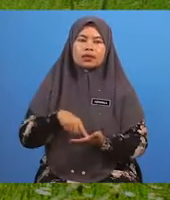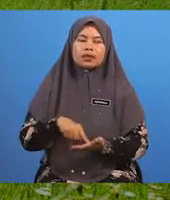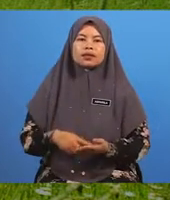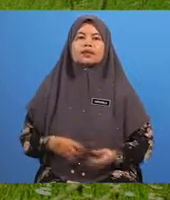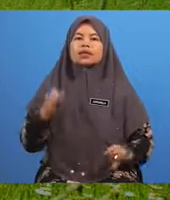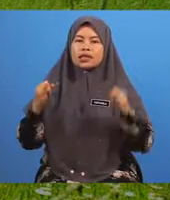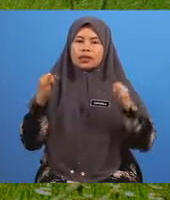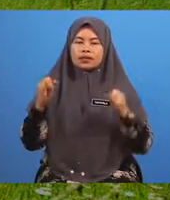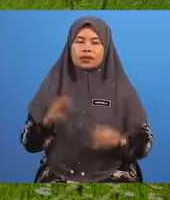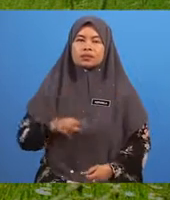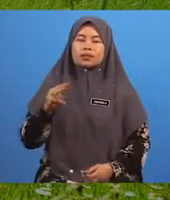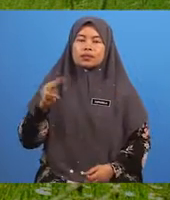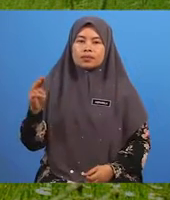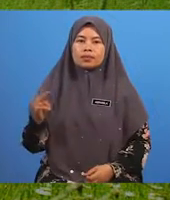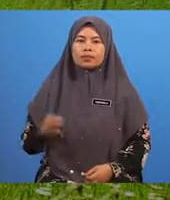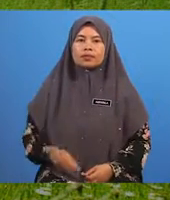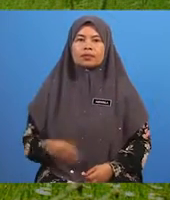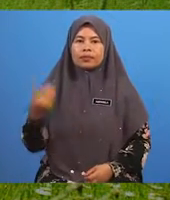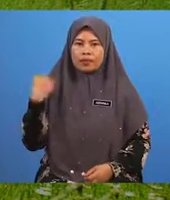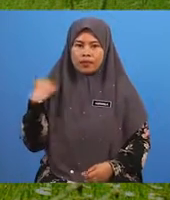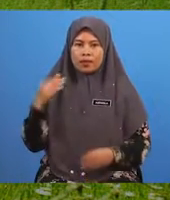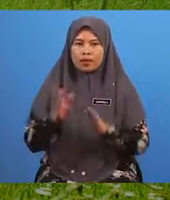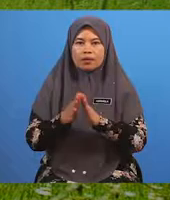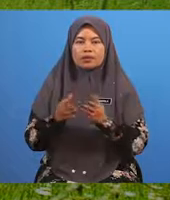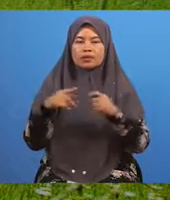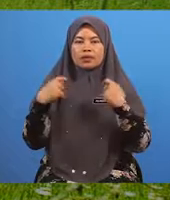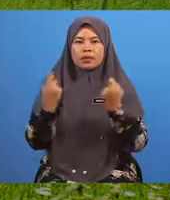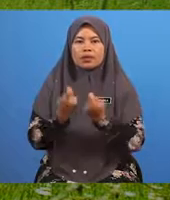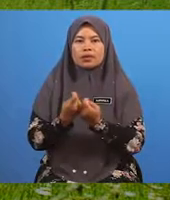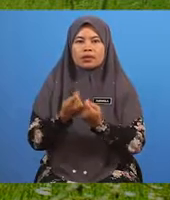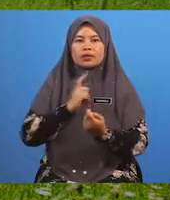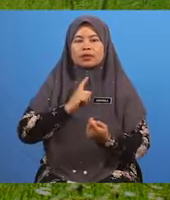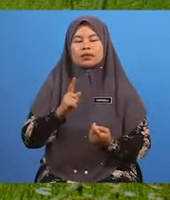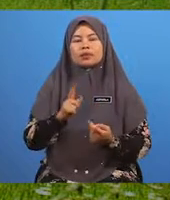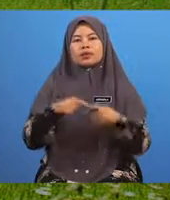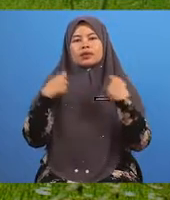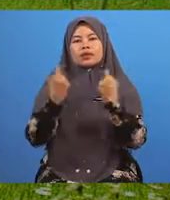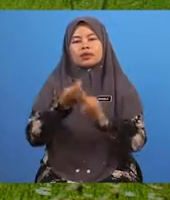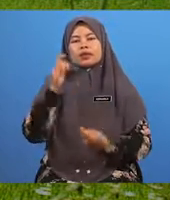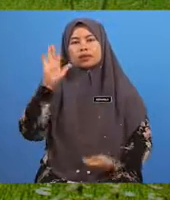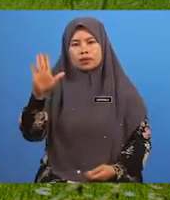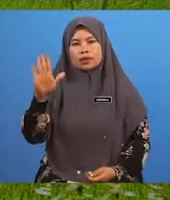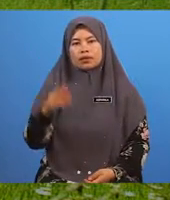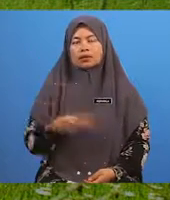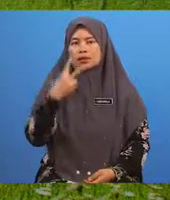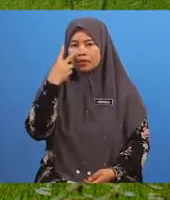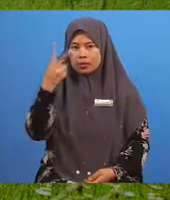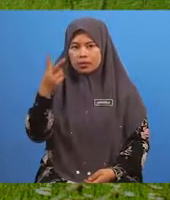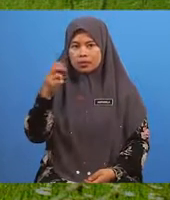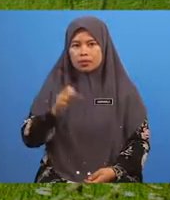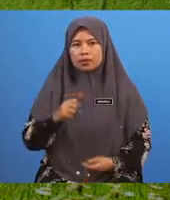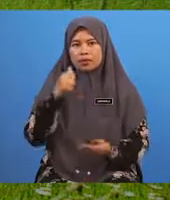Sekiranya murid-murid mempunyai buku teks Pendidikan Islam Tingkatan 5, bolehlah merujuk muka surat